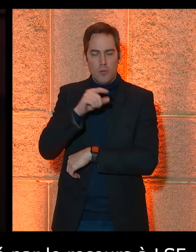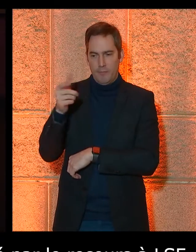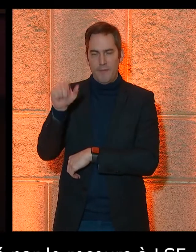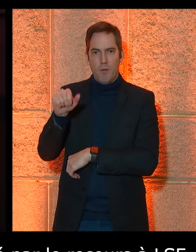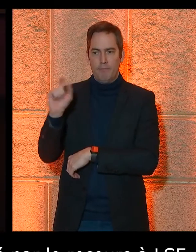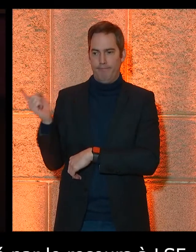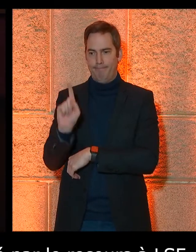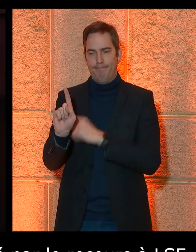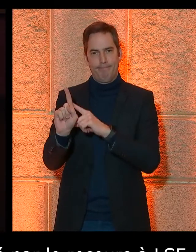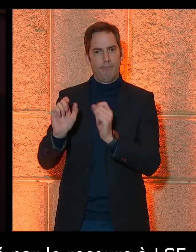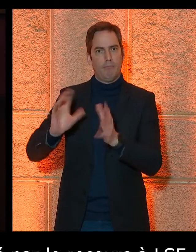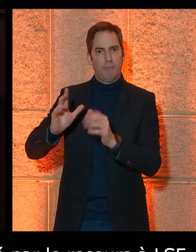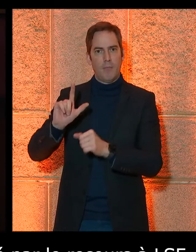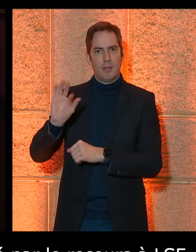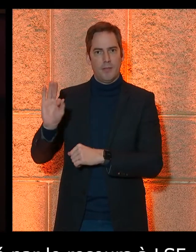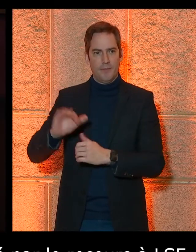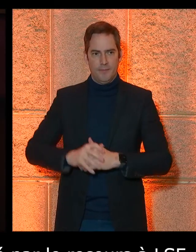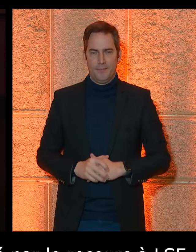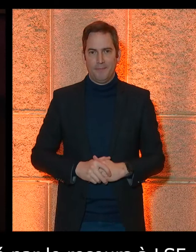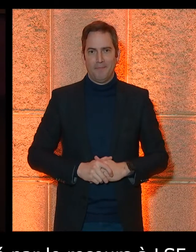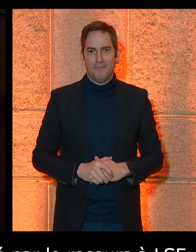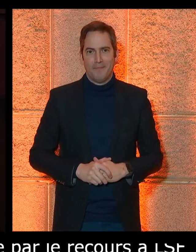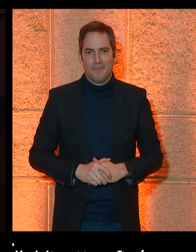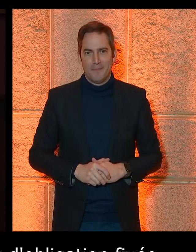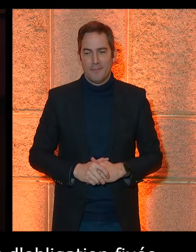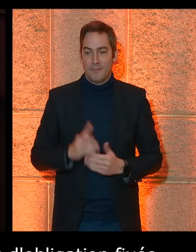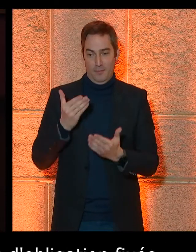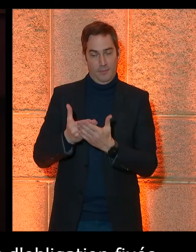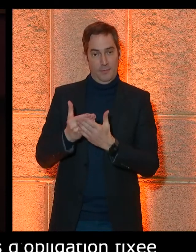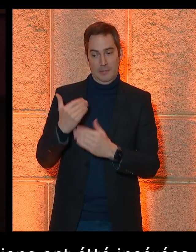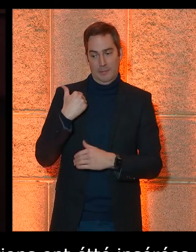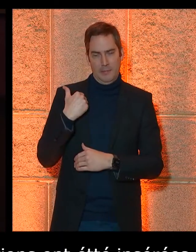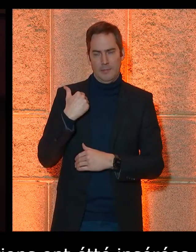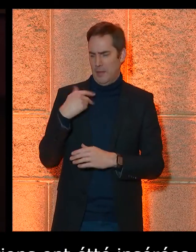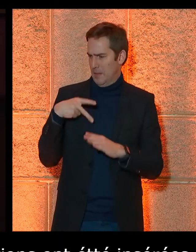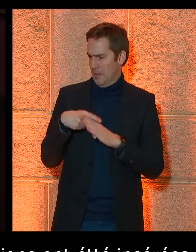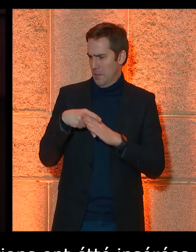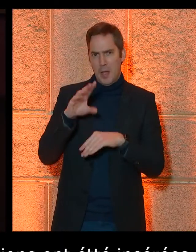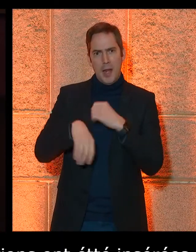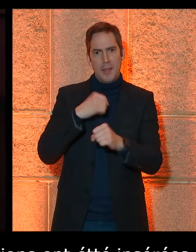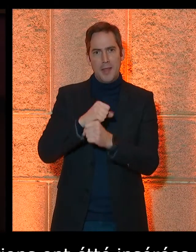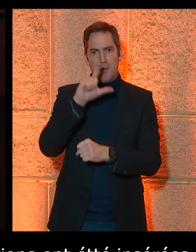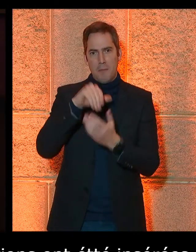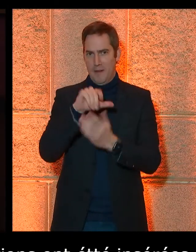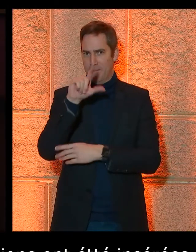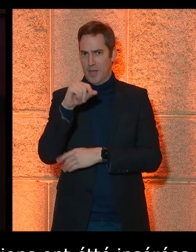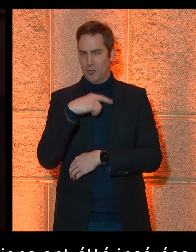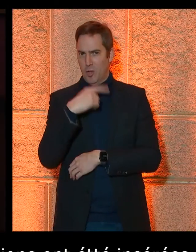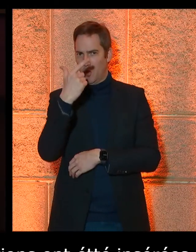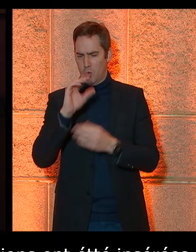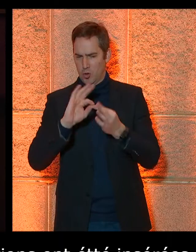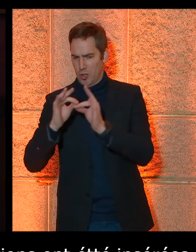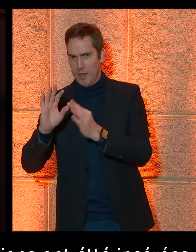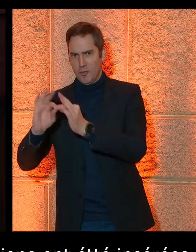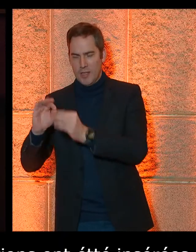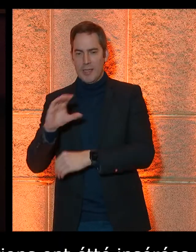LSF. Et l'obligation a été d'ailleurs augmentée en début d'année 2020 pour 2 chaînes d'information continue, CNews